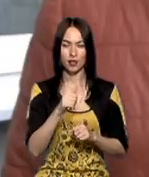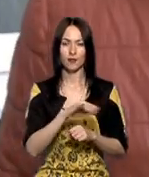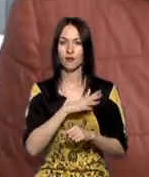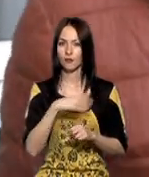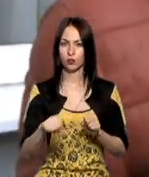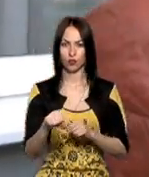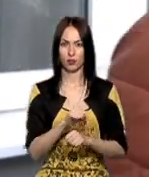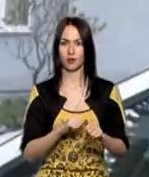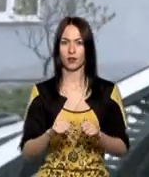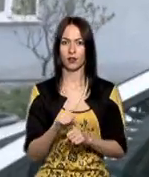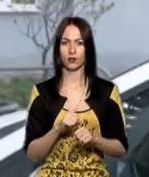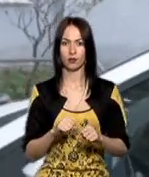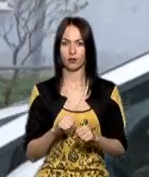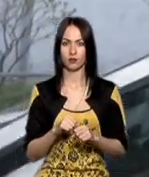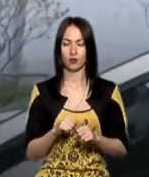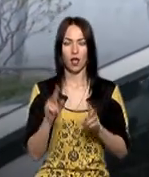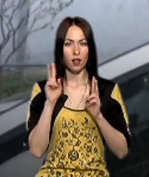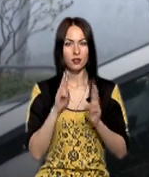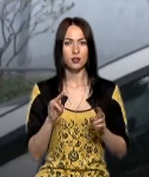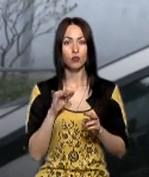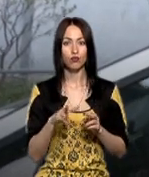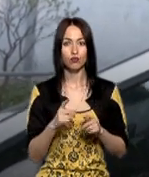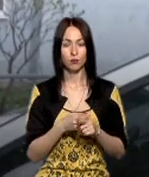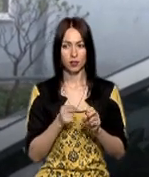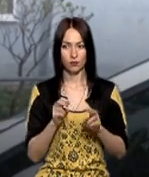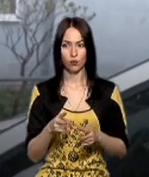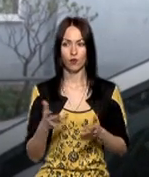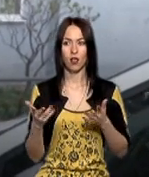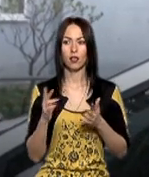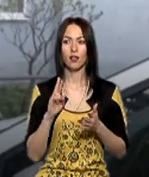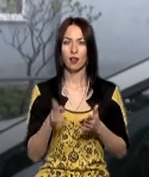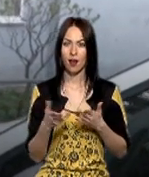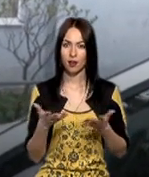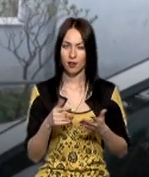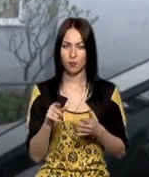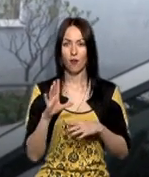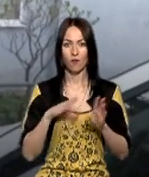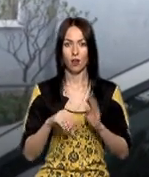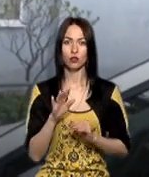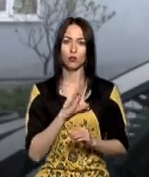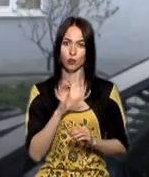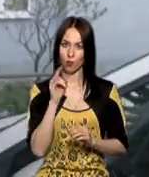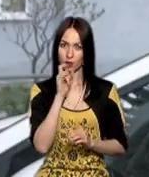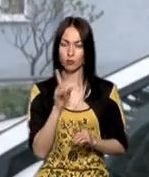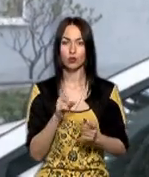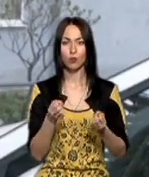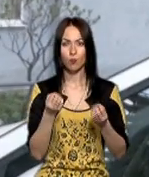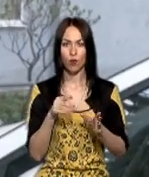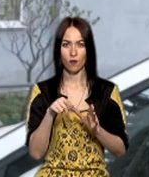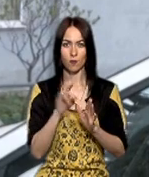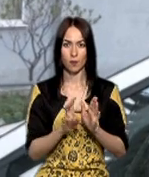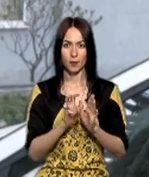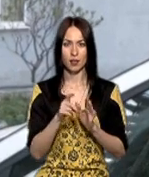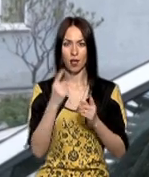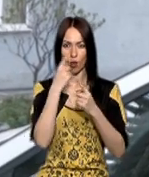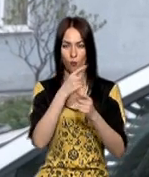прям сусідам навіть. Не знаю, чим саме дезінфікували, якими засобами. Вважаю, було б непогано, щоб просто у під'їздах